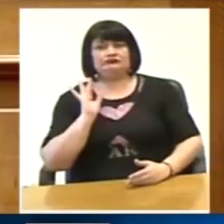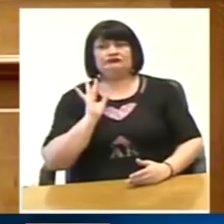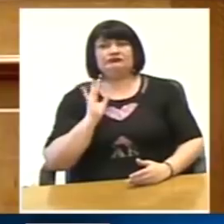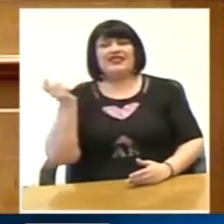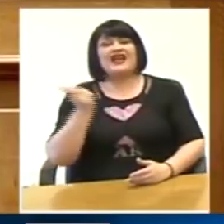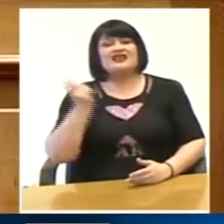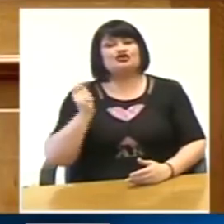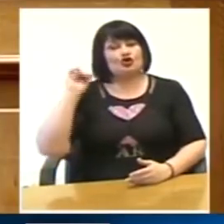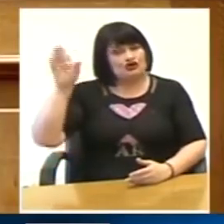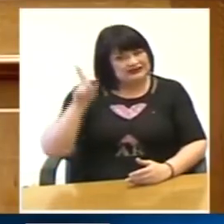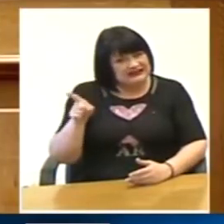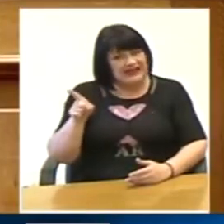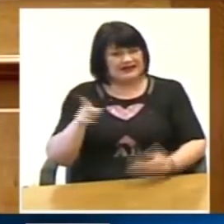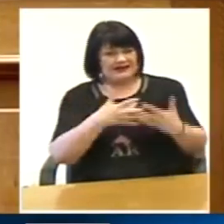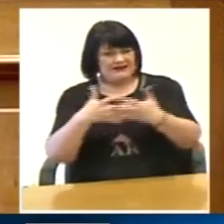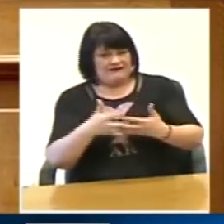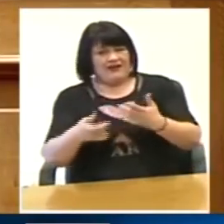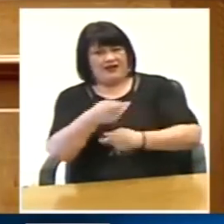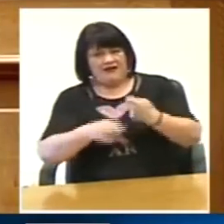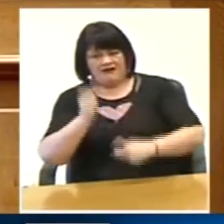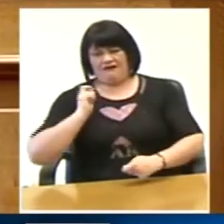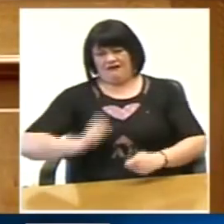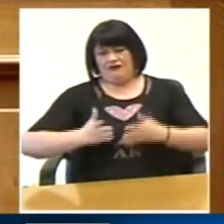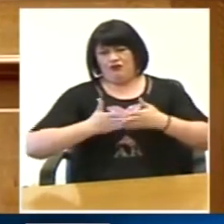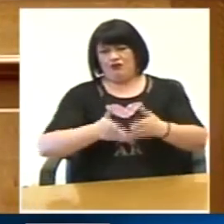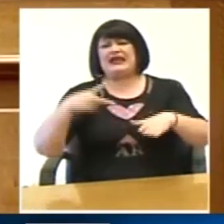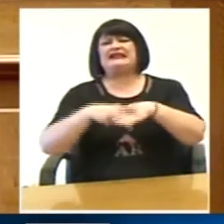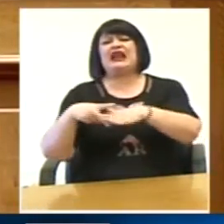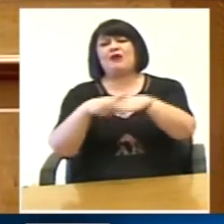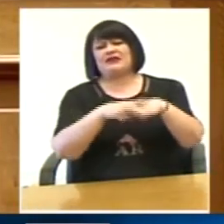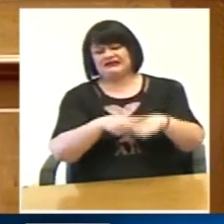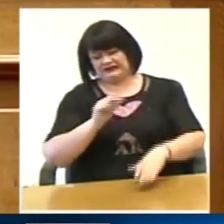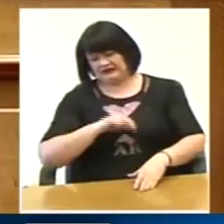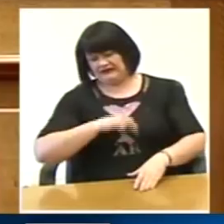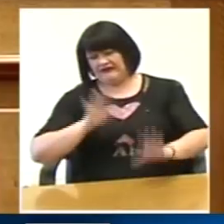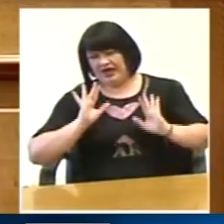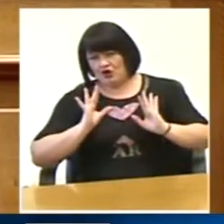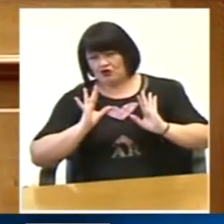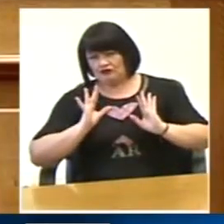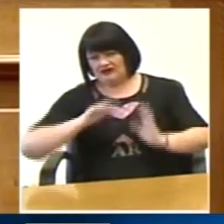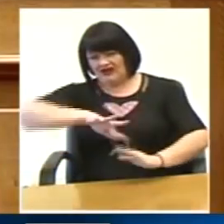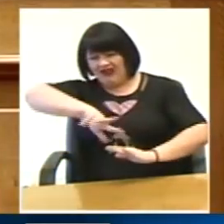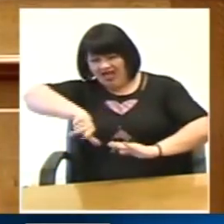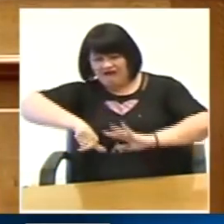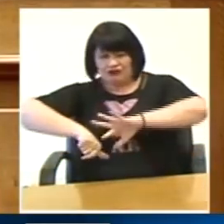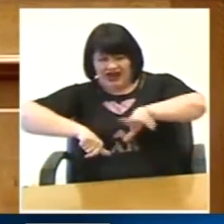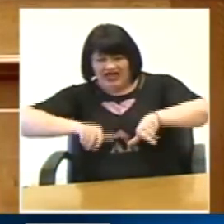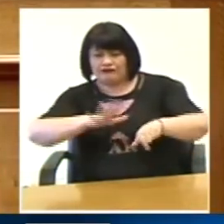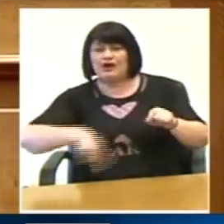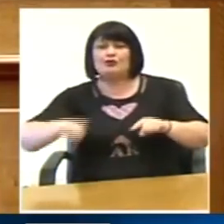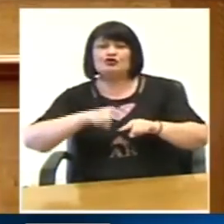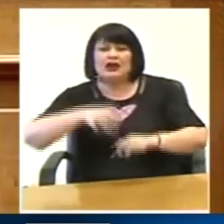στις τσέπες των εμποροβιομήχανων, των εφοπλιστών και των τραπεζιτών. Εκεί τα στέλνετε. Και τα κλέβετε από το